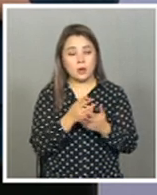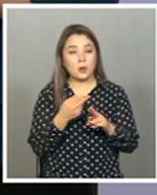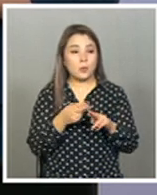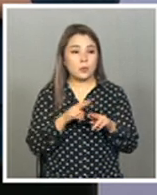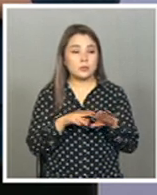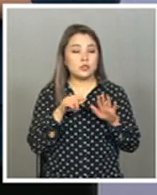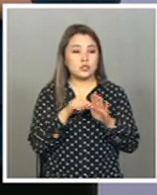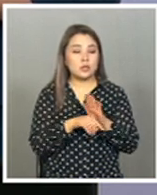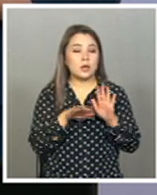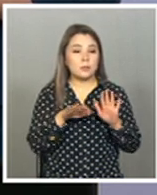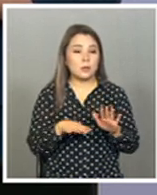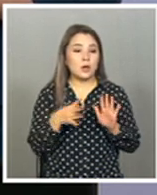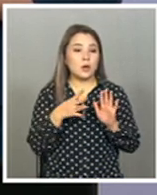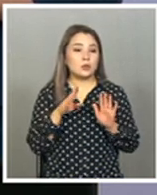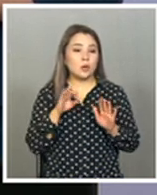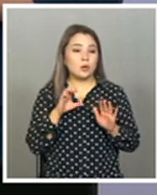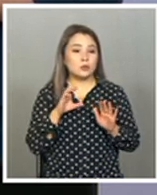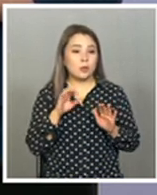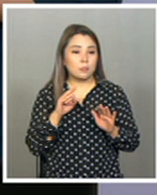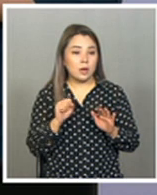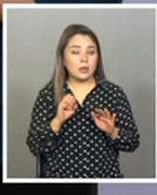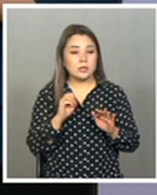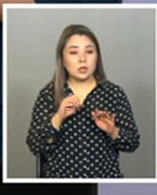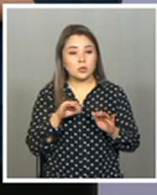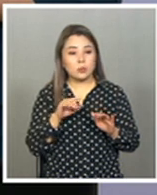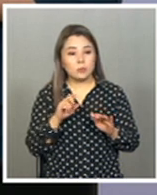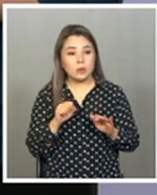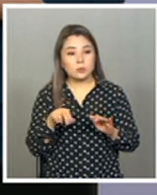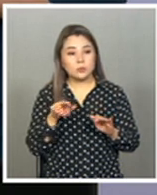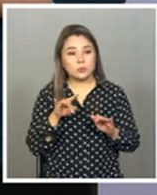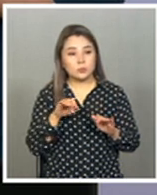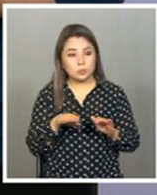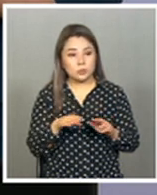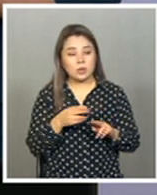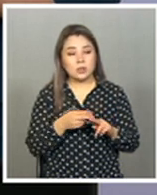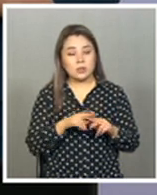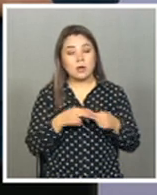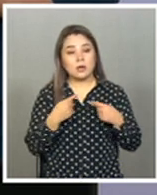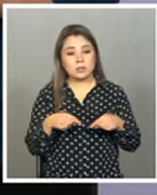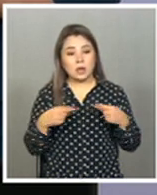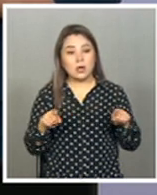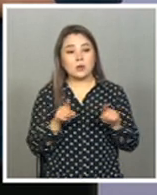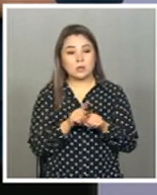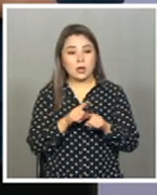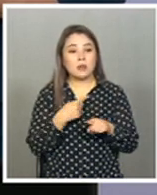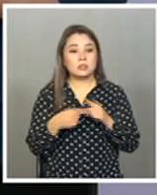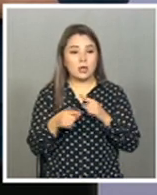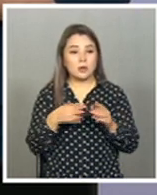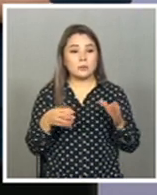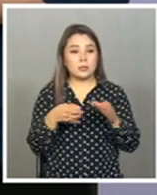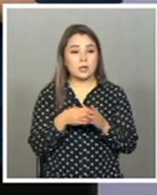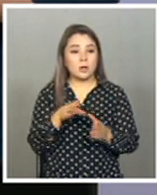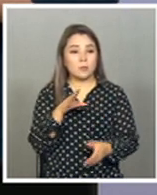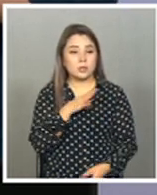ішінде Тоқсоба, Етоба, Дурут және тағы да басқа тайпалар болған екен.